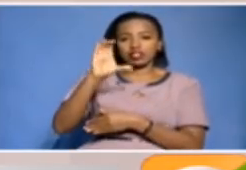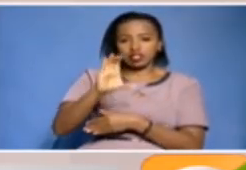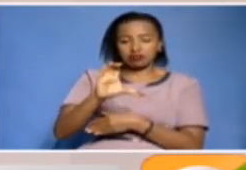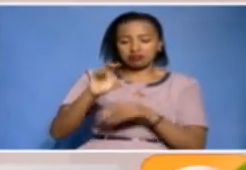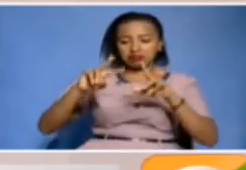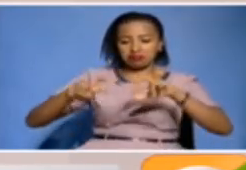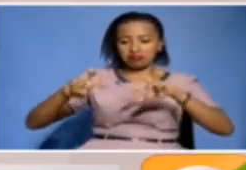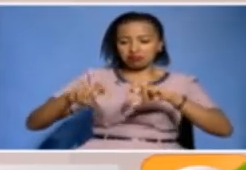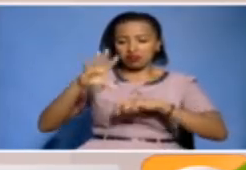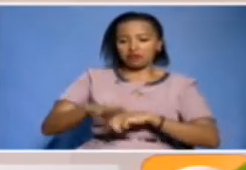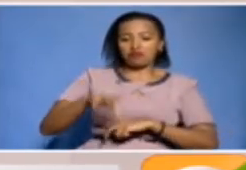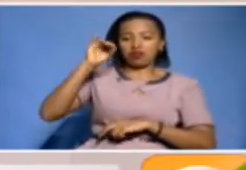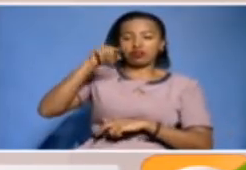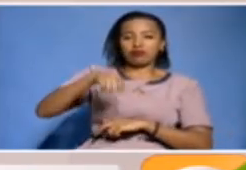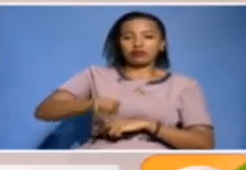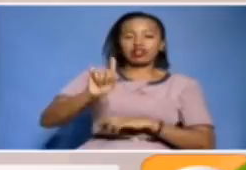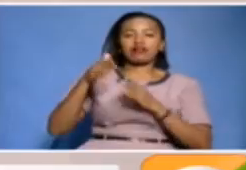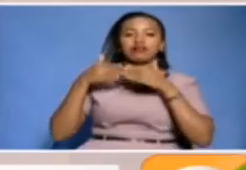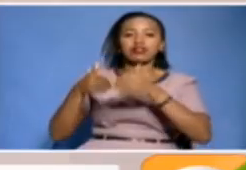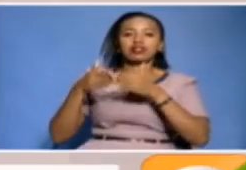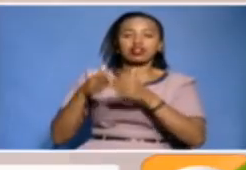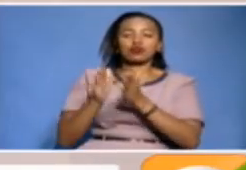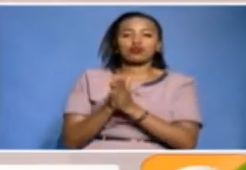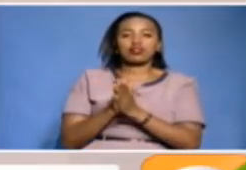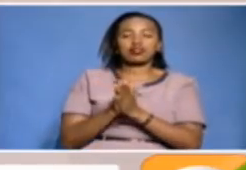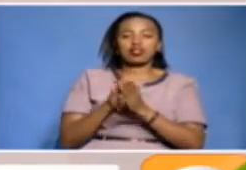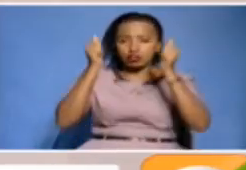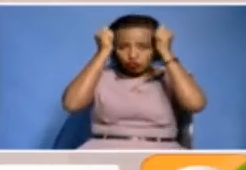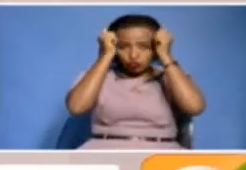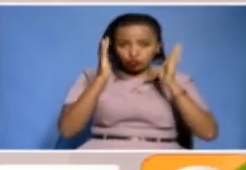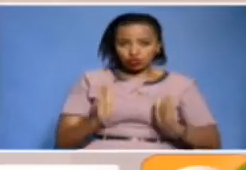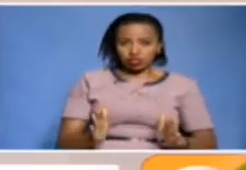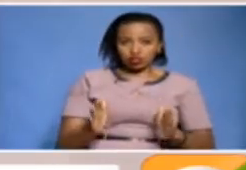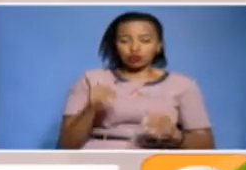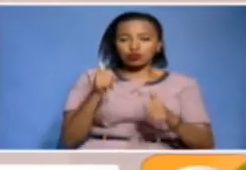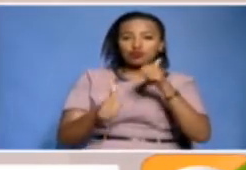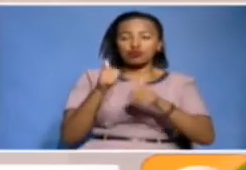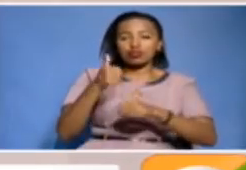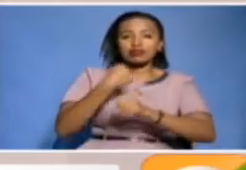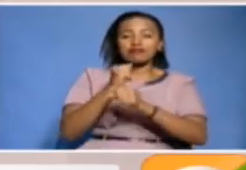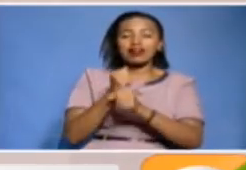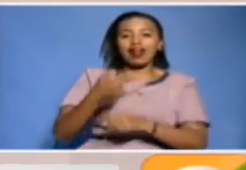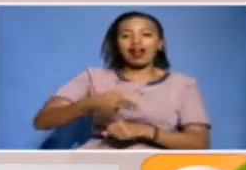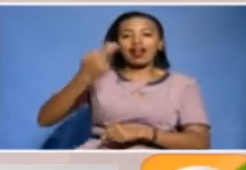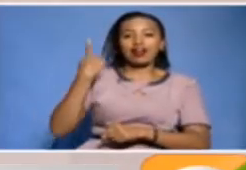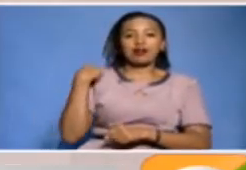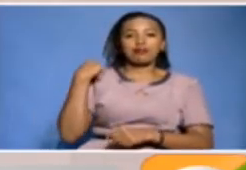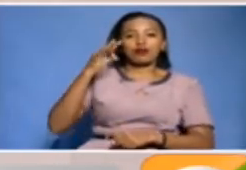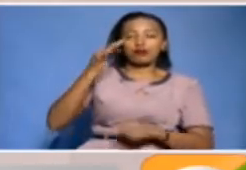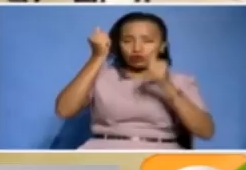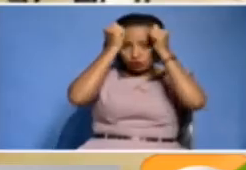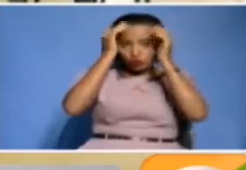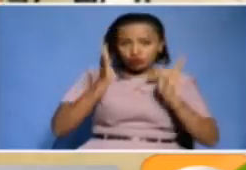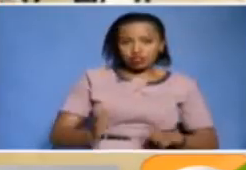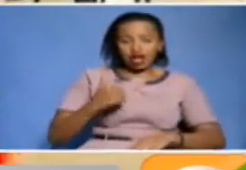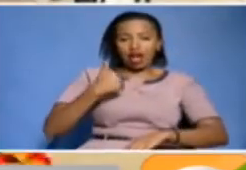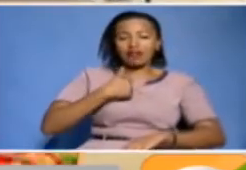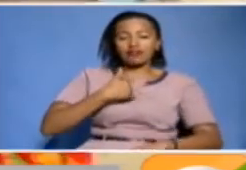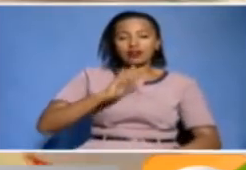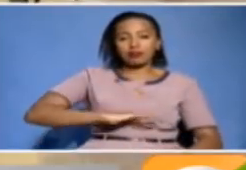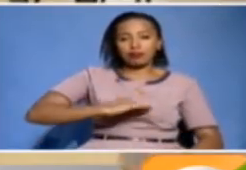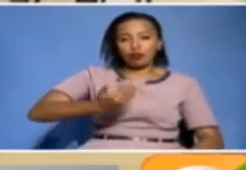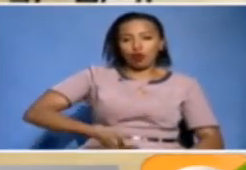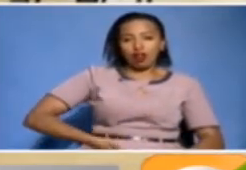wanafunzi wao. Hii ni kufuatia idadi kubwa ya wanafunzi wajawazito kwenye mtihani wa KCPE mwaka huu.